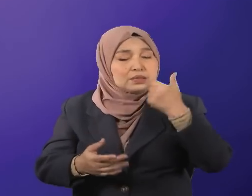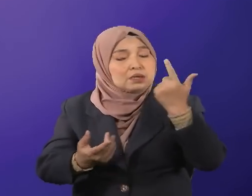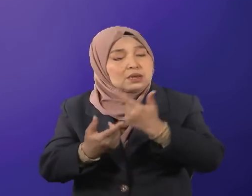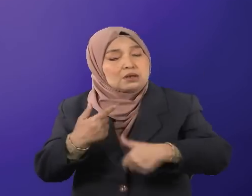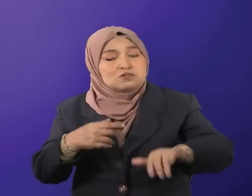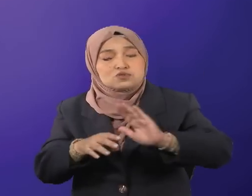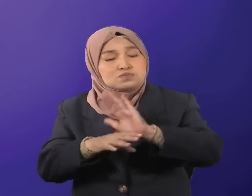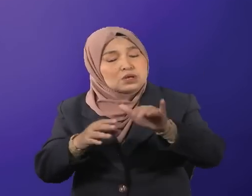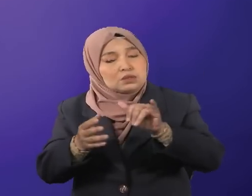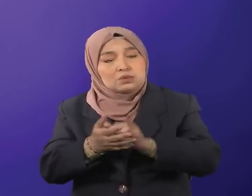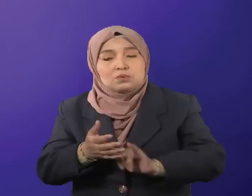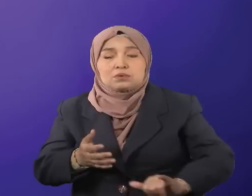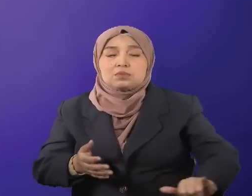جنات